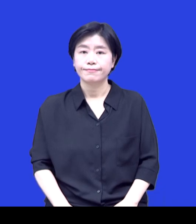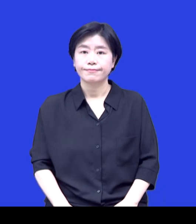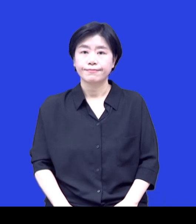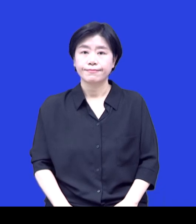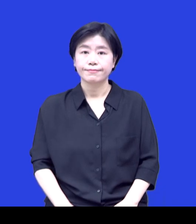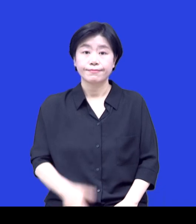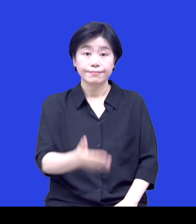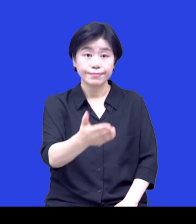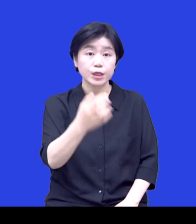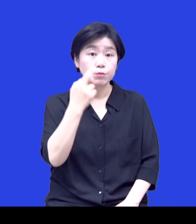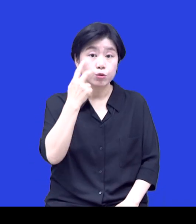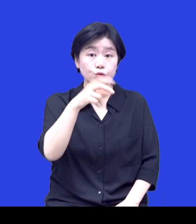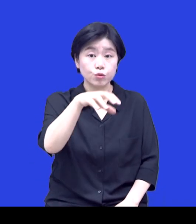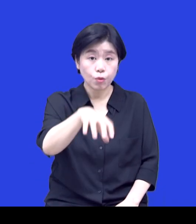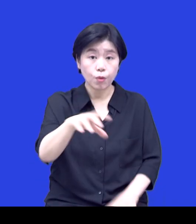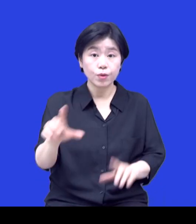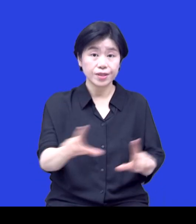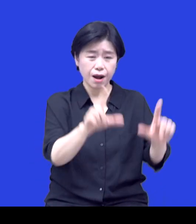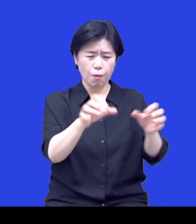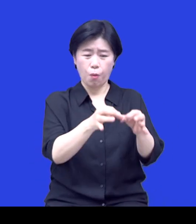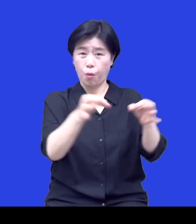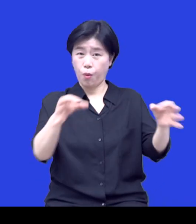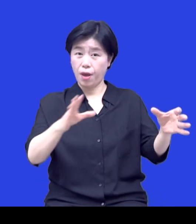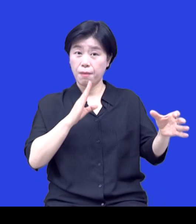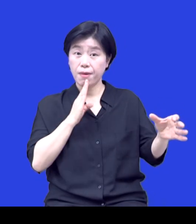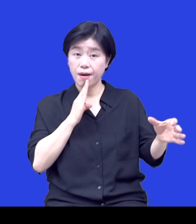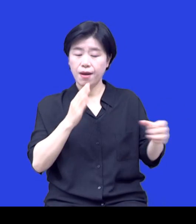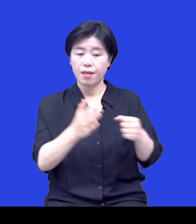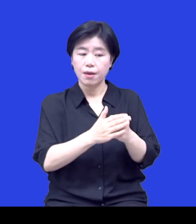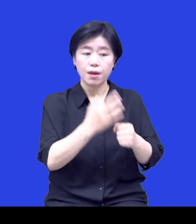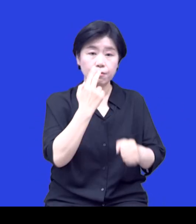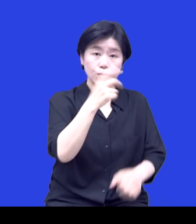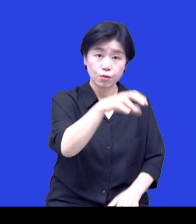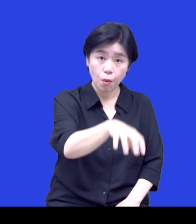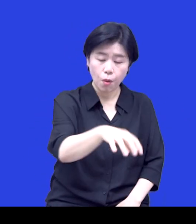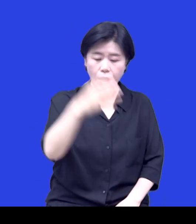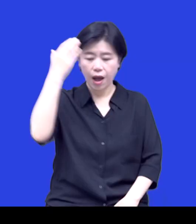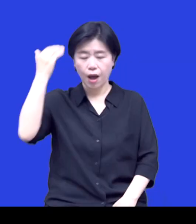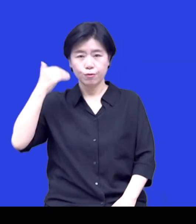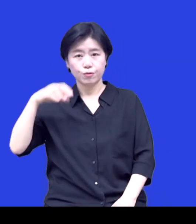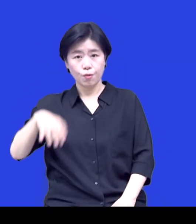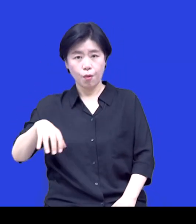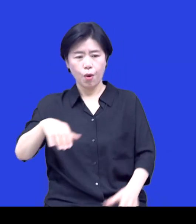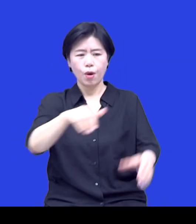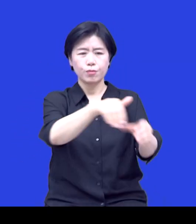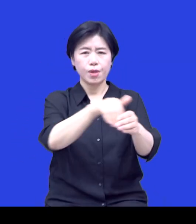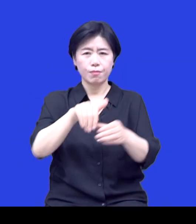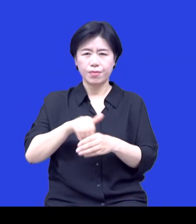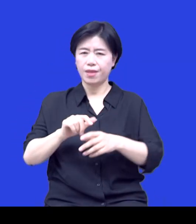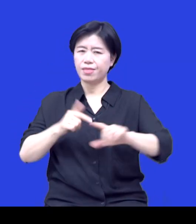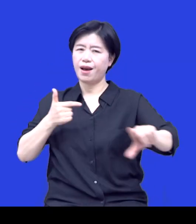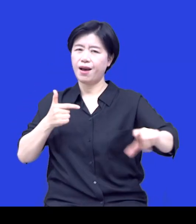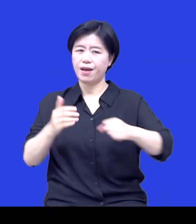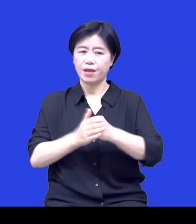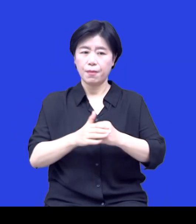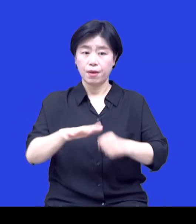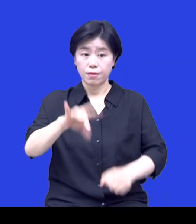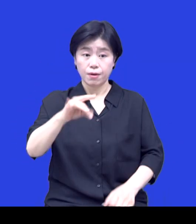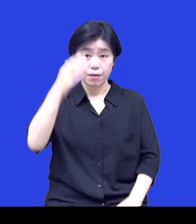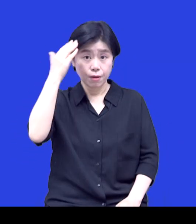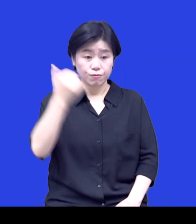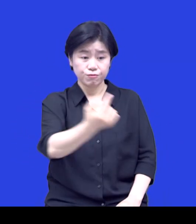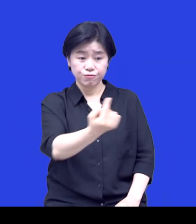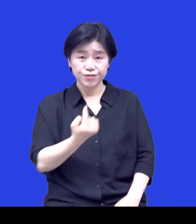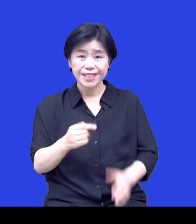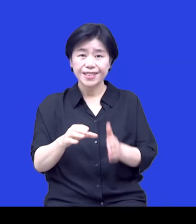이제 미주 지역에서 오래 어린 시절을 보내셨으니까 네. 아무래도 좀 문화 차이도 있고 예. 한국에 와서 목회를 시작하셨을 때 예. 어땠어요? 좀 적응하기